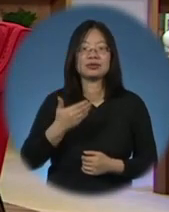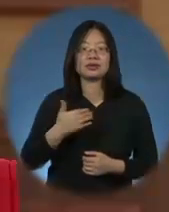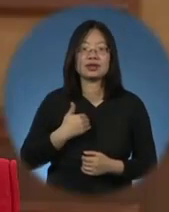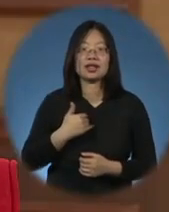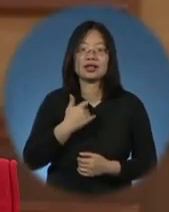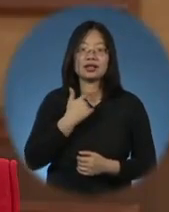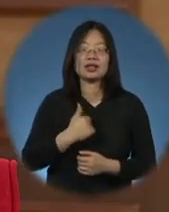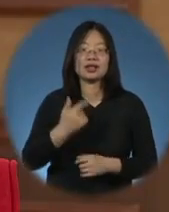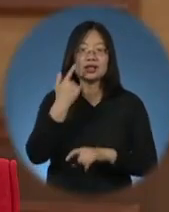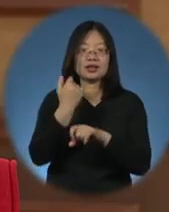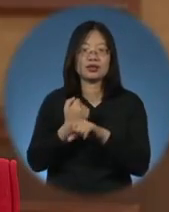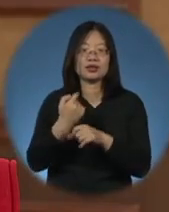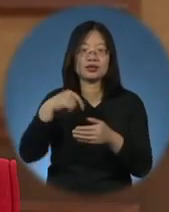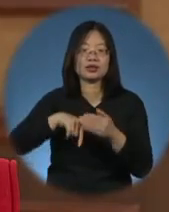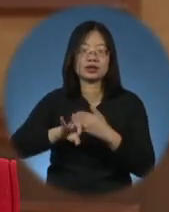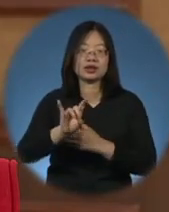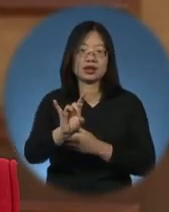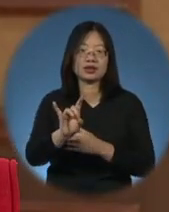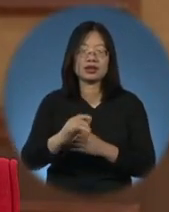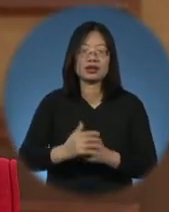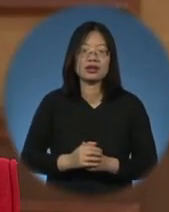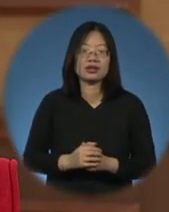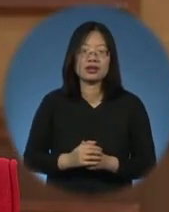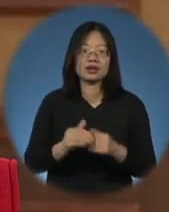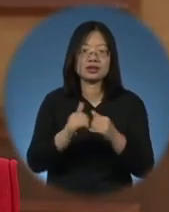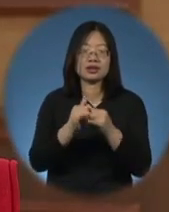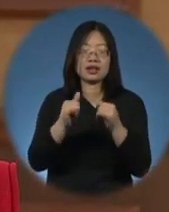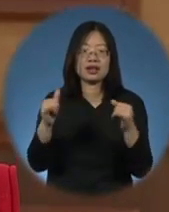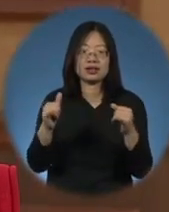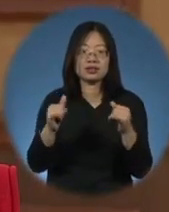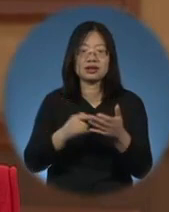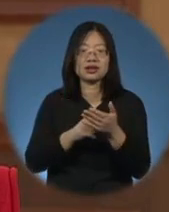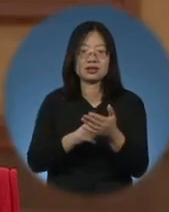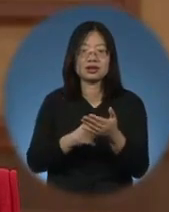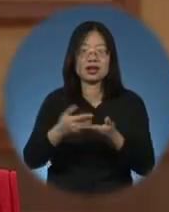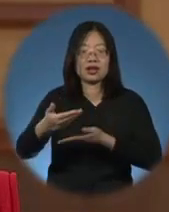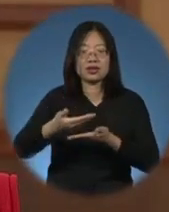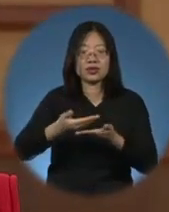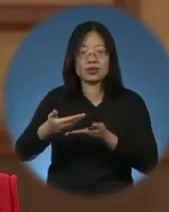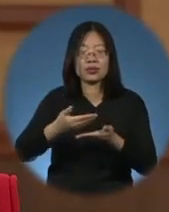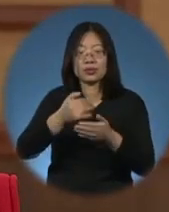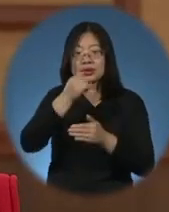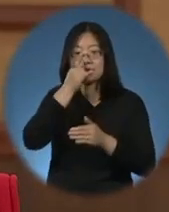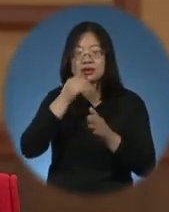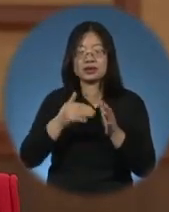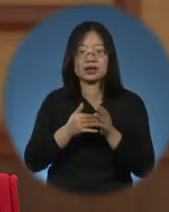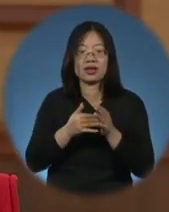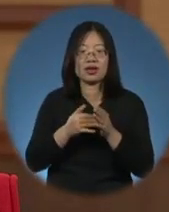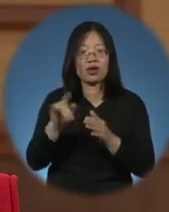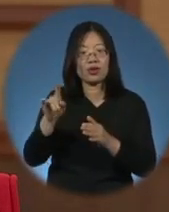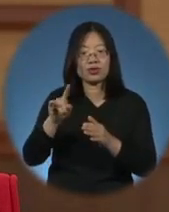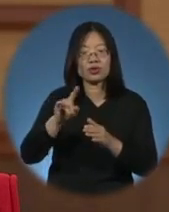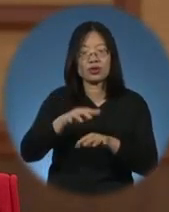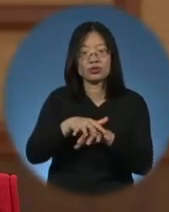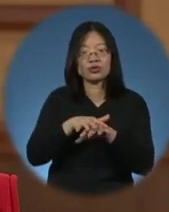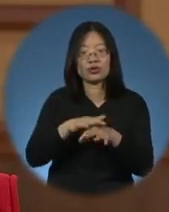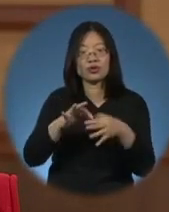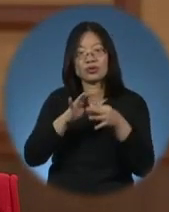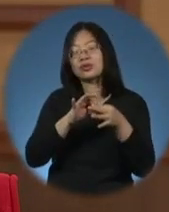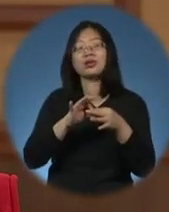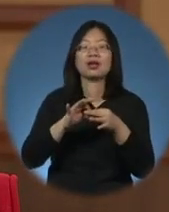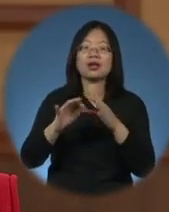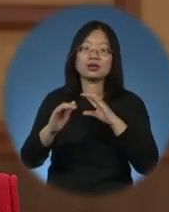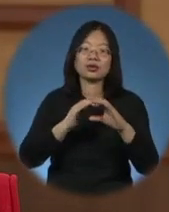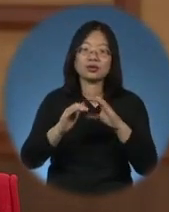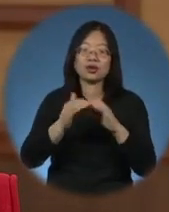제가 했던 연구 중에 하나가 그 사람들이 의견을 소통하잖아요. 그게 어떤 구조를 통해서